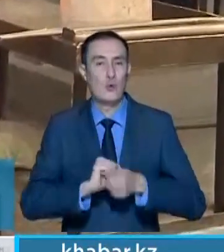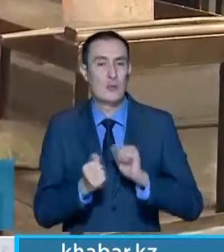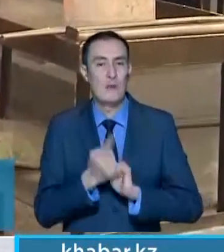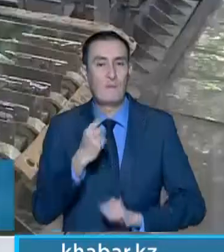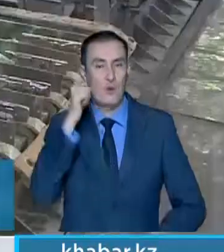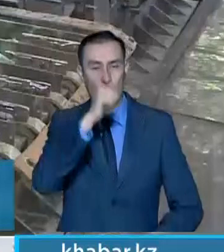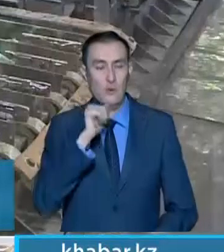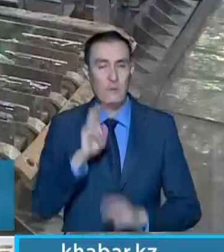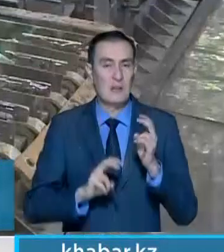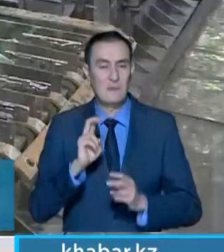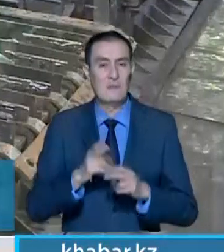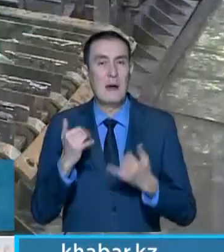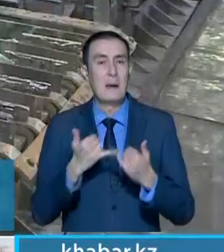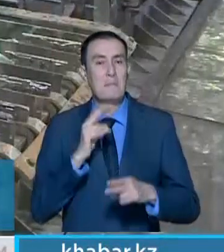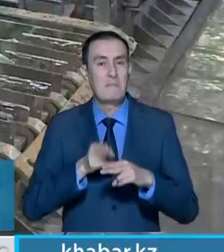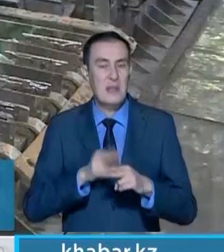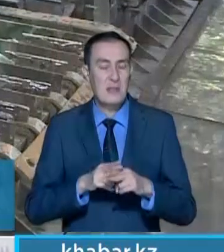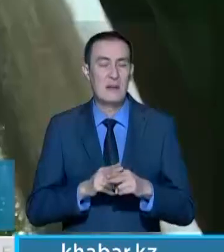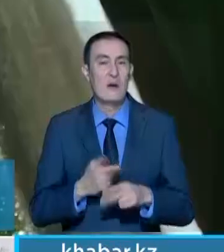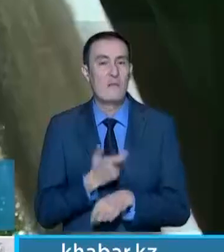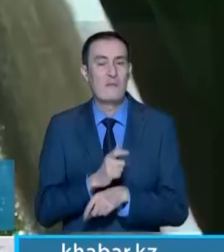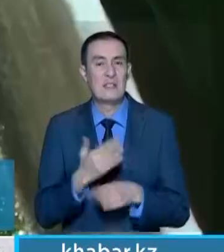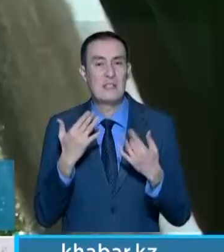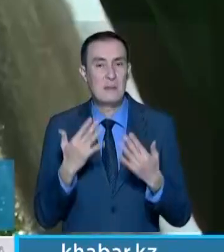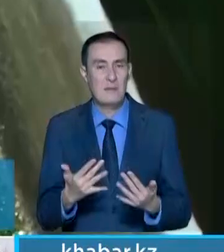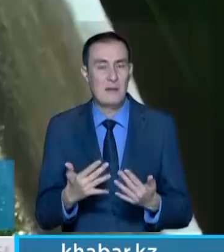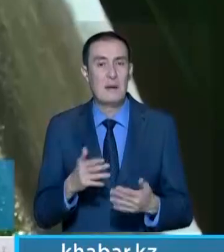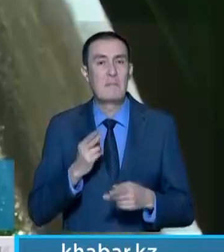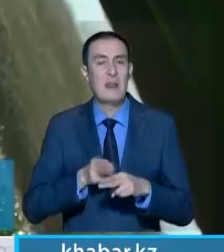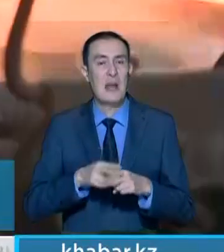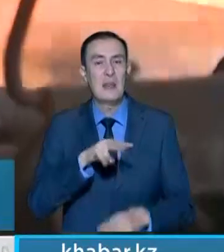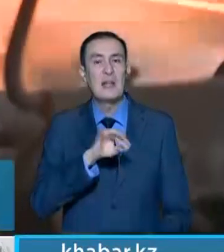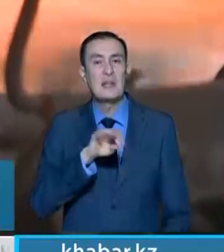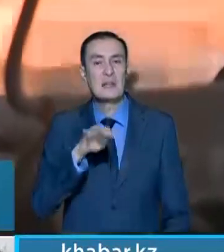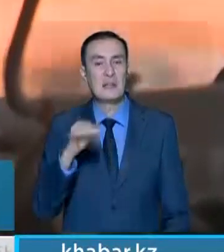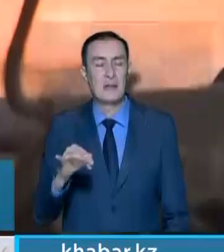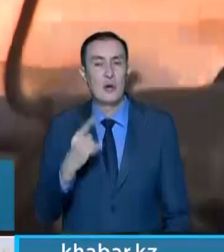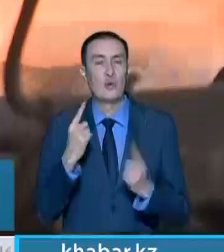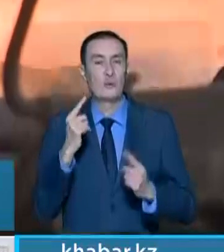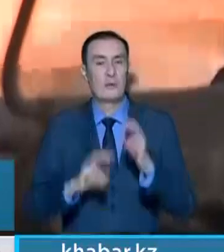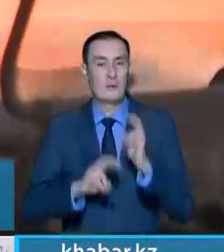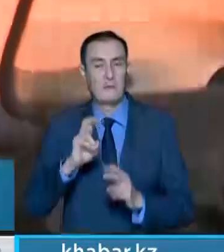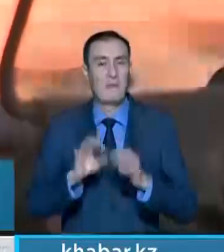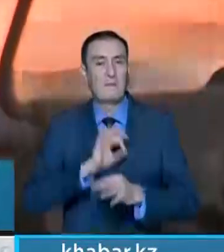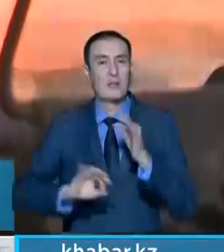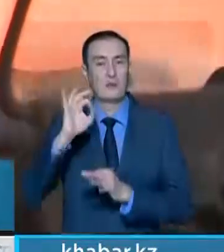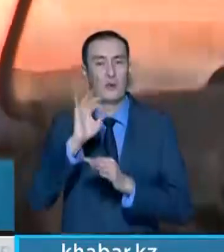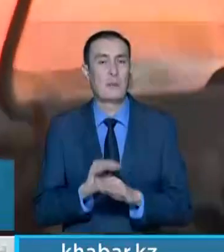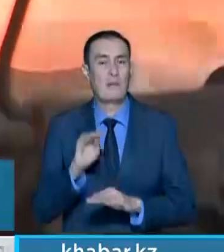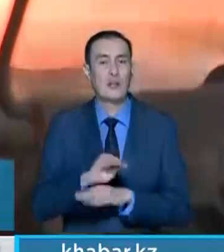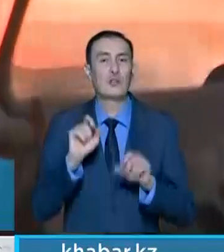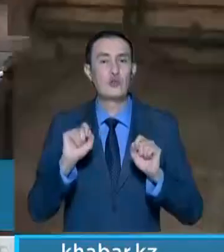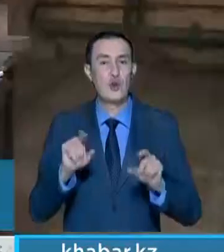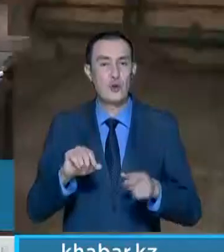год. Производство меди и сверхвостребованного сегодня лития. Металлургические гиганты Востока пополняют и золотой